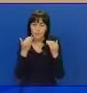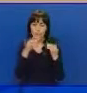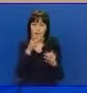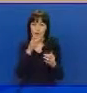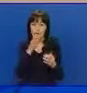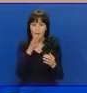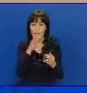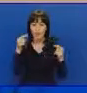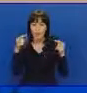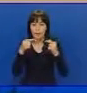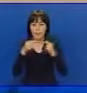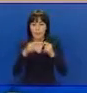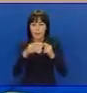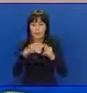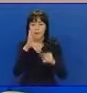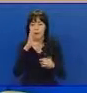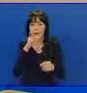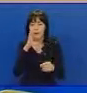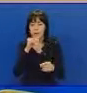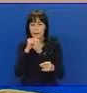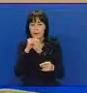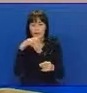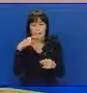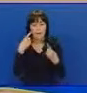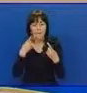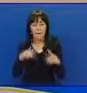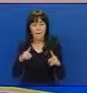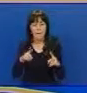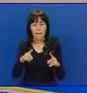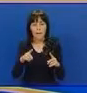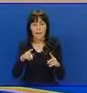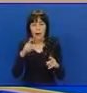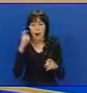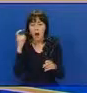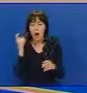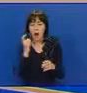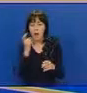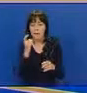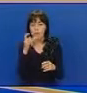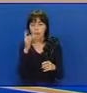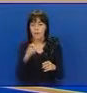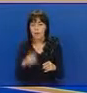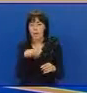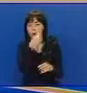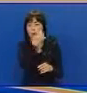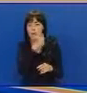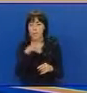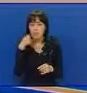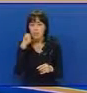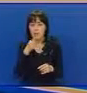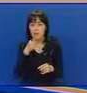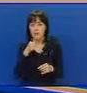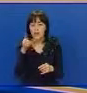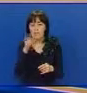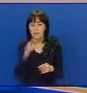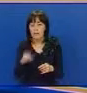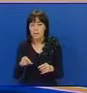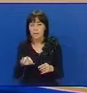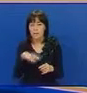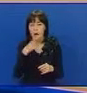белгілі иттер, бірақ жаңағы жәбірлеушілер жасырады. Енді пәленшені деп